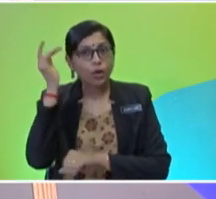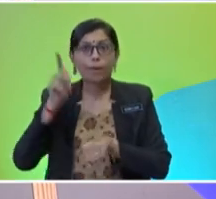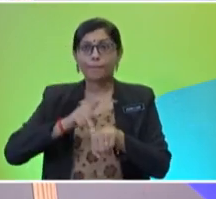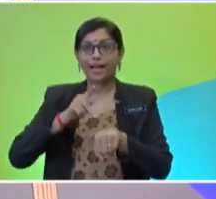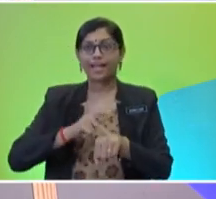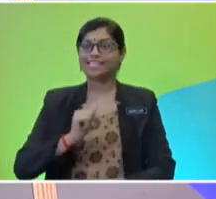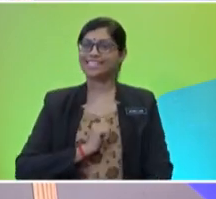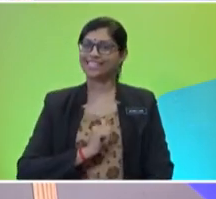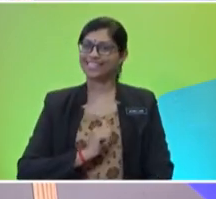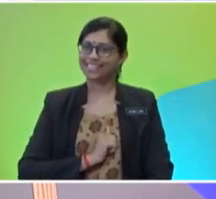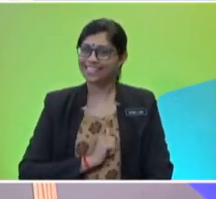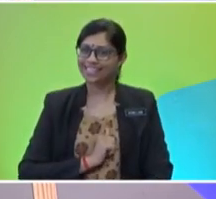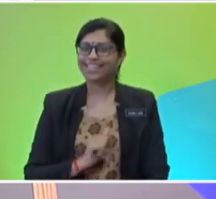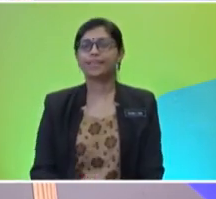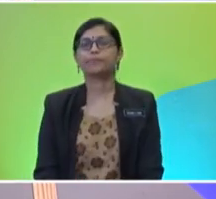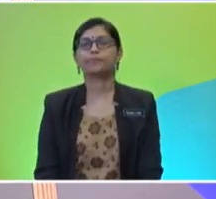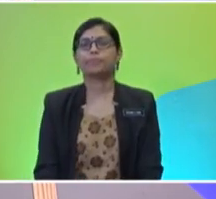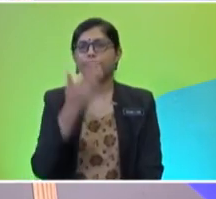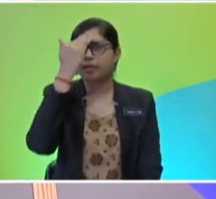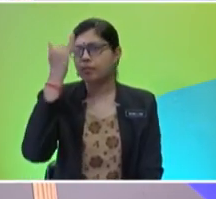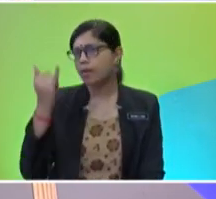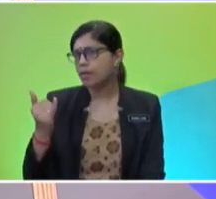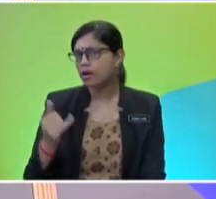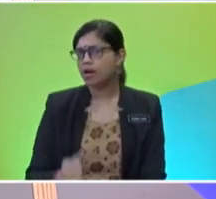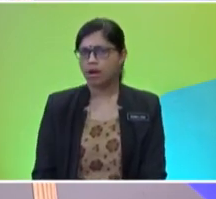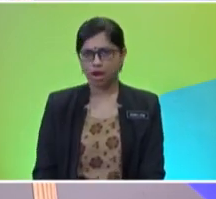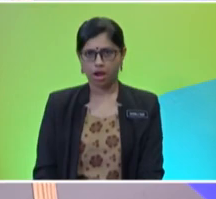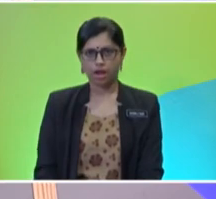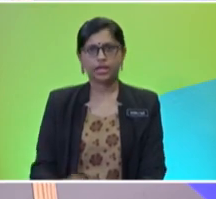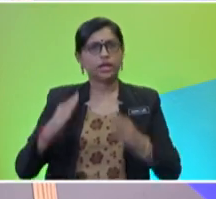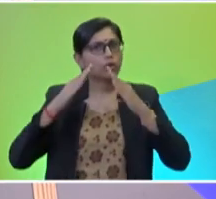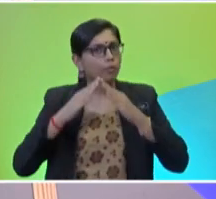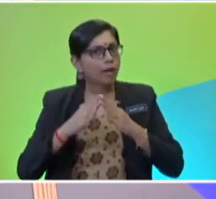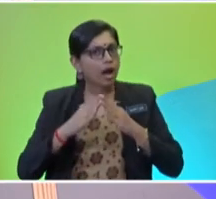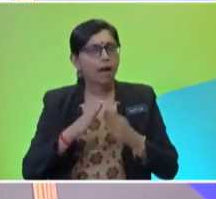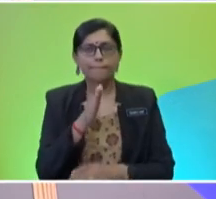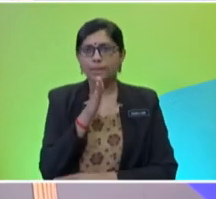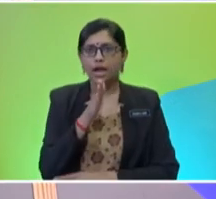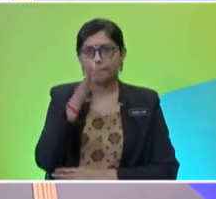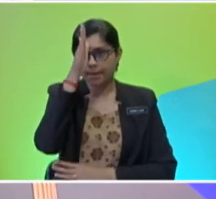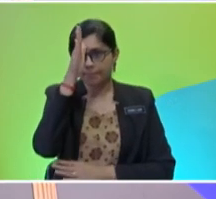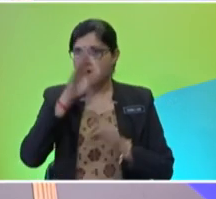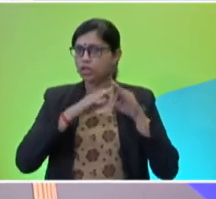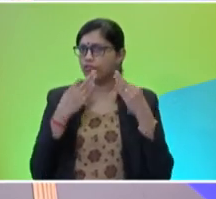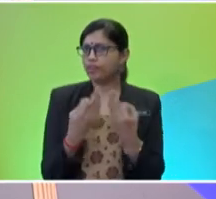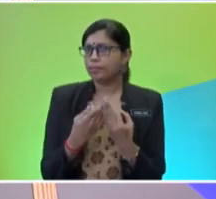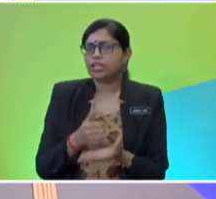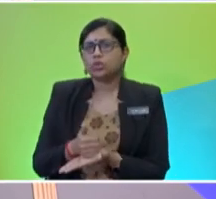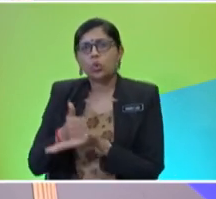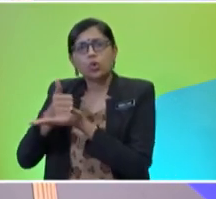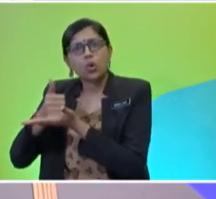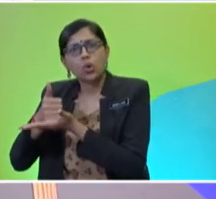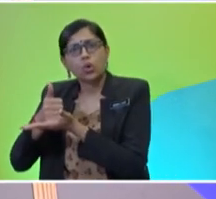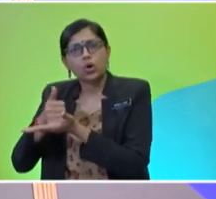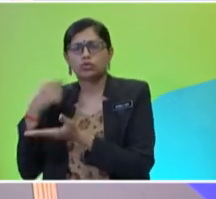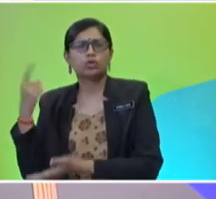Sebab apa? Sebab dekat rumah dia selalu mendapat bantuan ataupun ibu bapa yang pakaikan dia